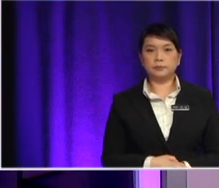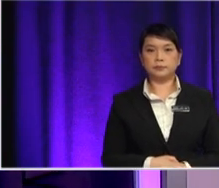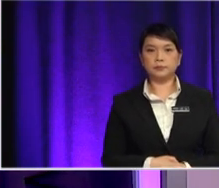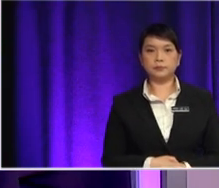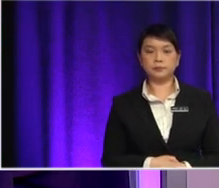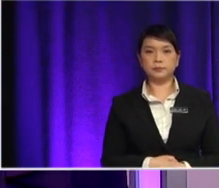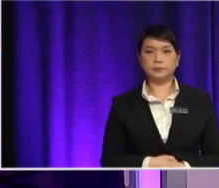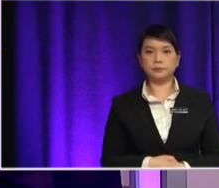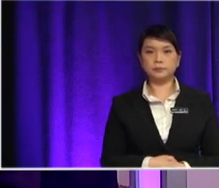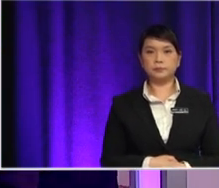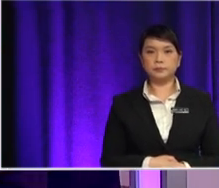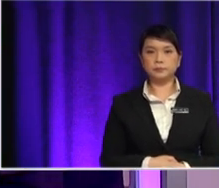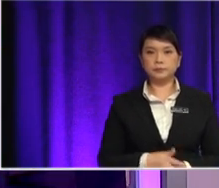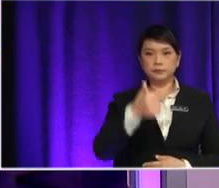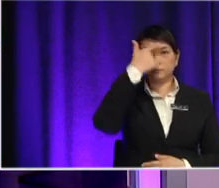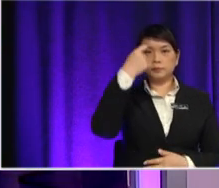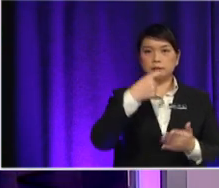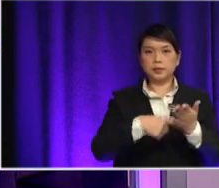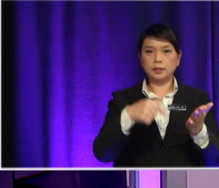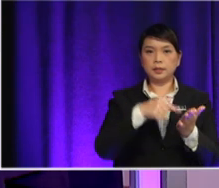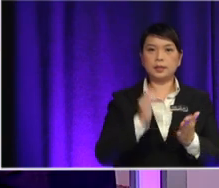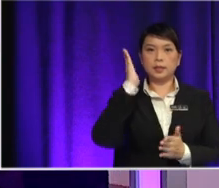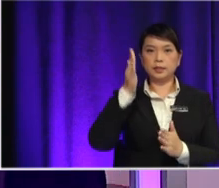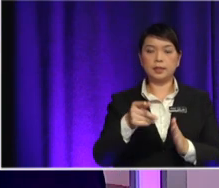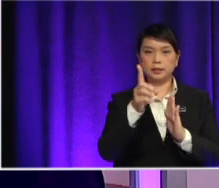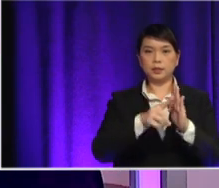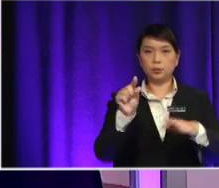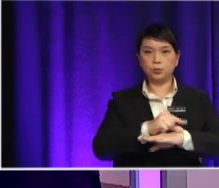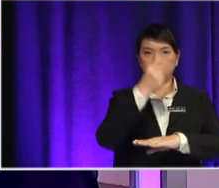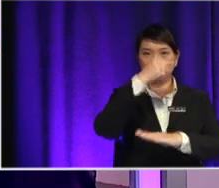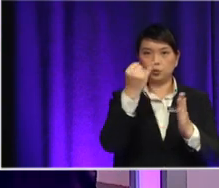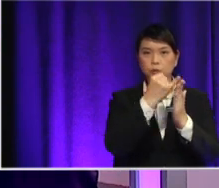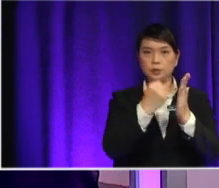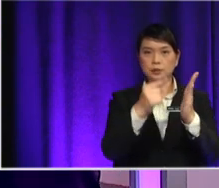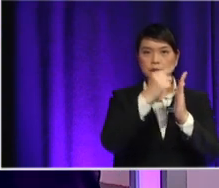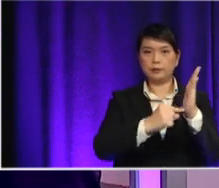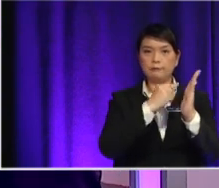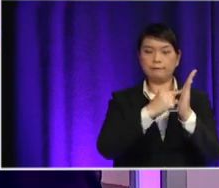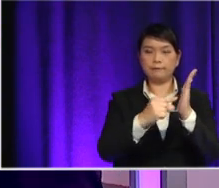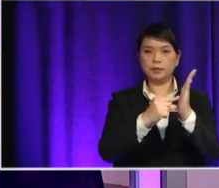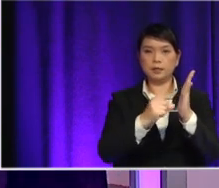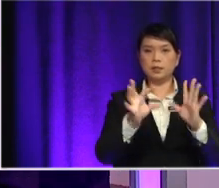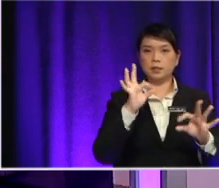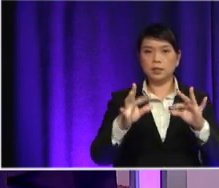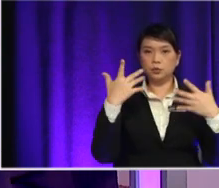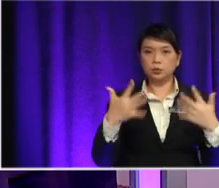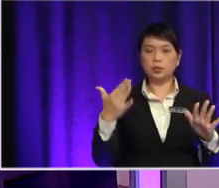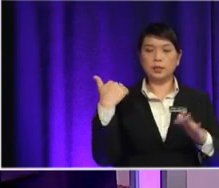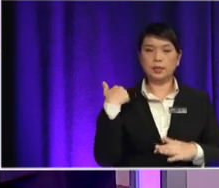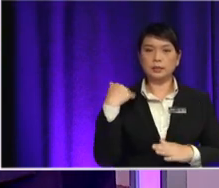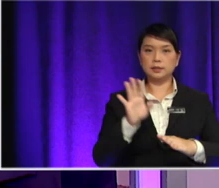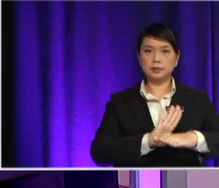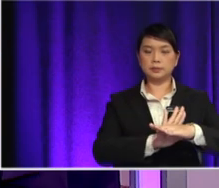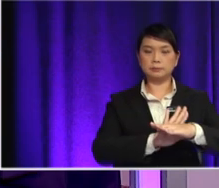Sebab nilai ini kita akan guna untuk melukiskan graf. Seterusnya, kalau dah ada sempadan bawah, kita dapat